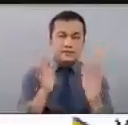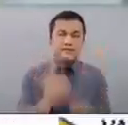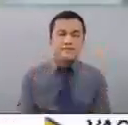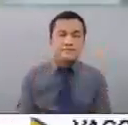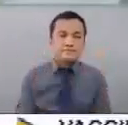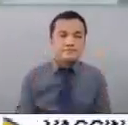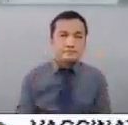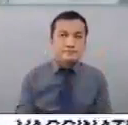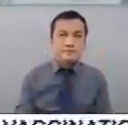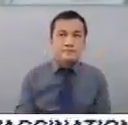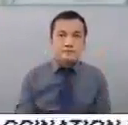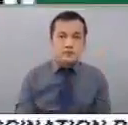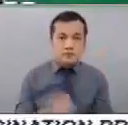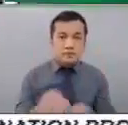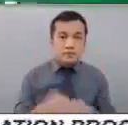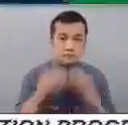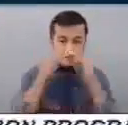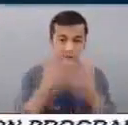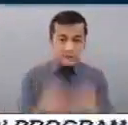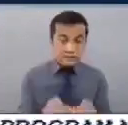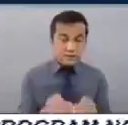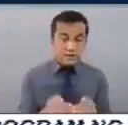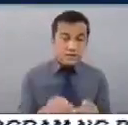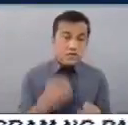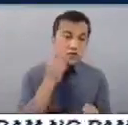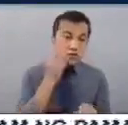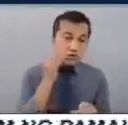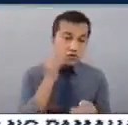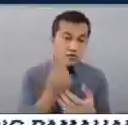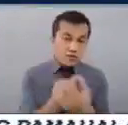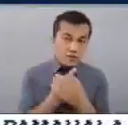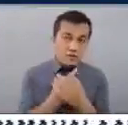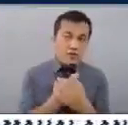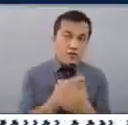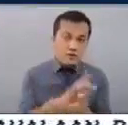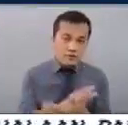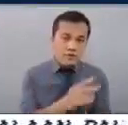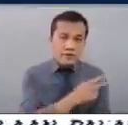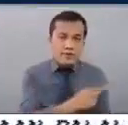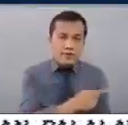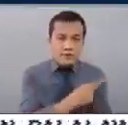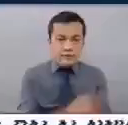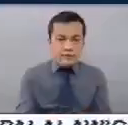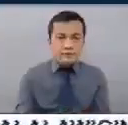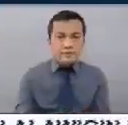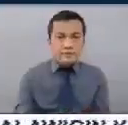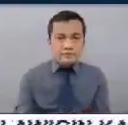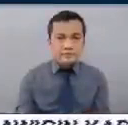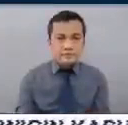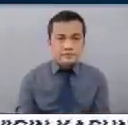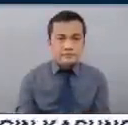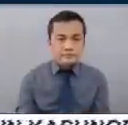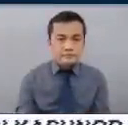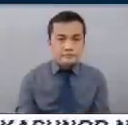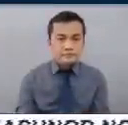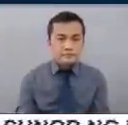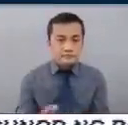sa COVID-19 response. Remind lang po sa tanan mga taga-Davao no, na from now until